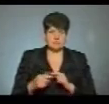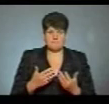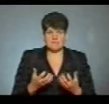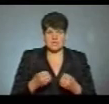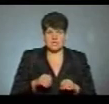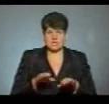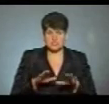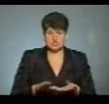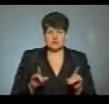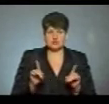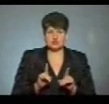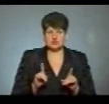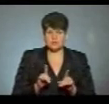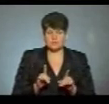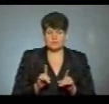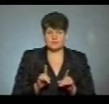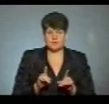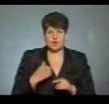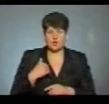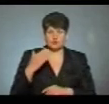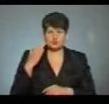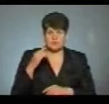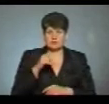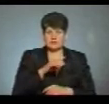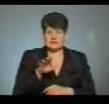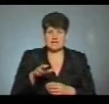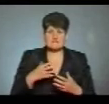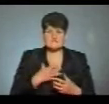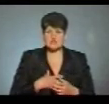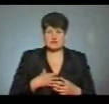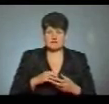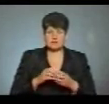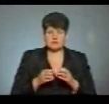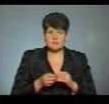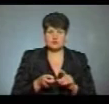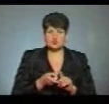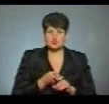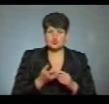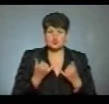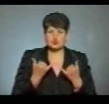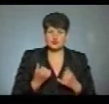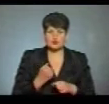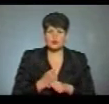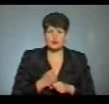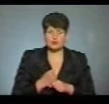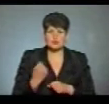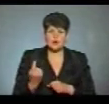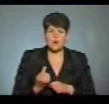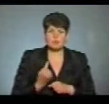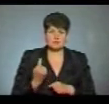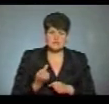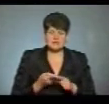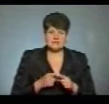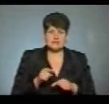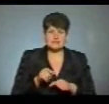рішення щодо голосування по тих важливих проблемах, які стосуються сьогодні роботи області. Це